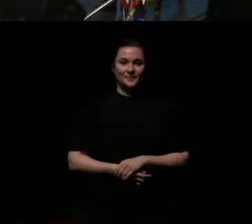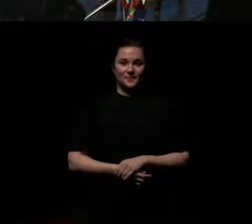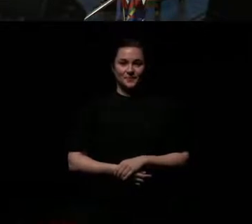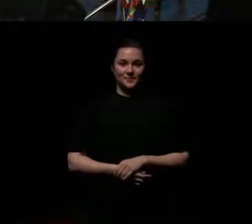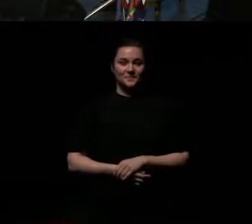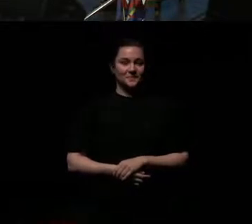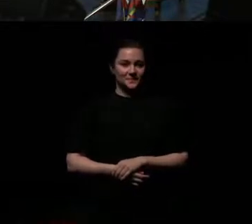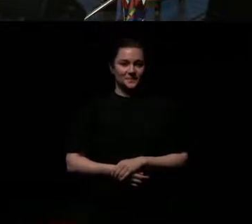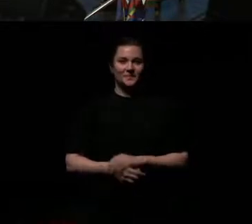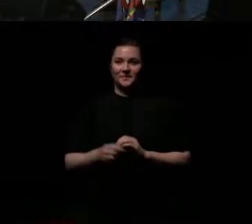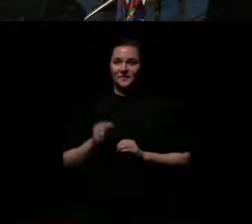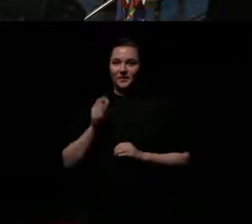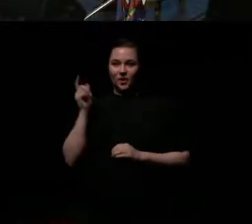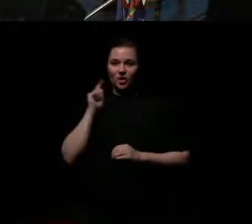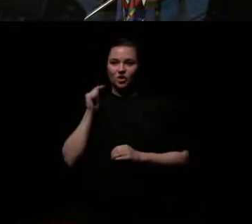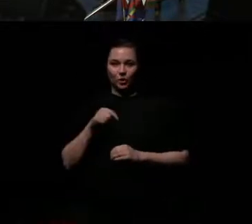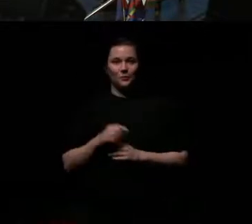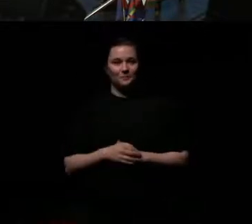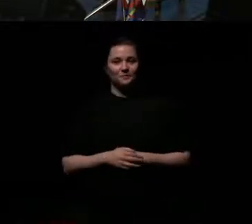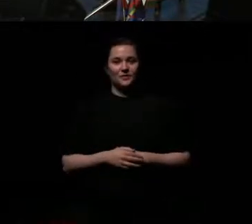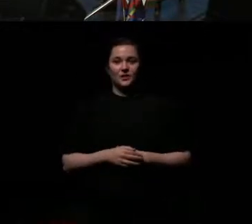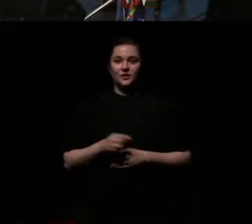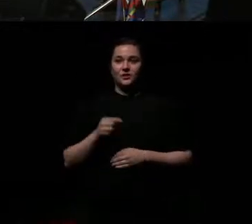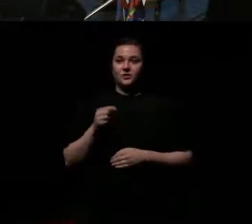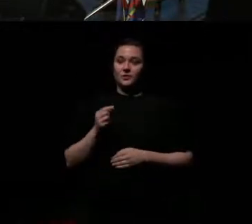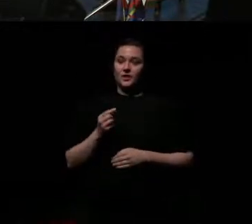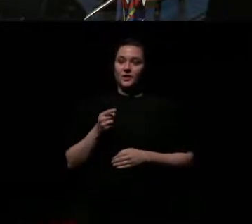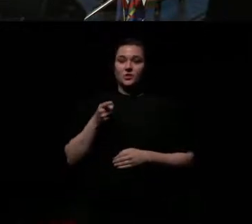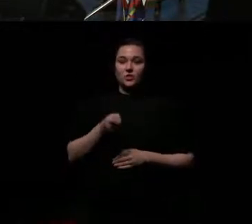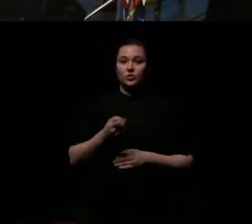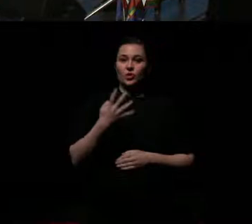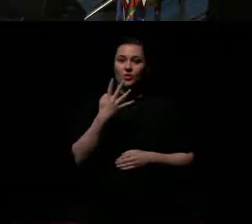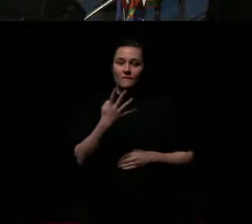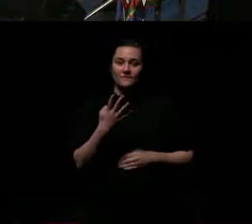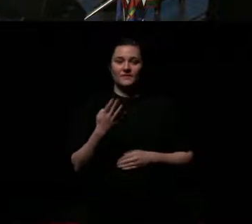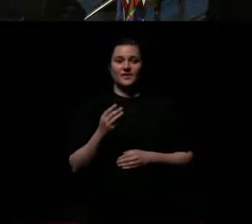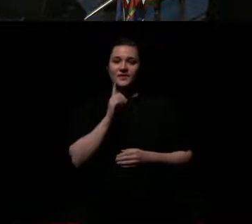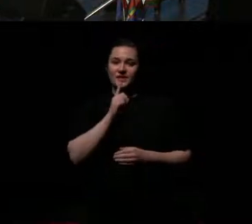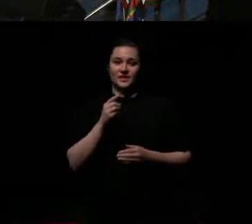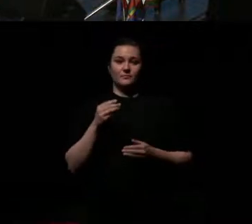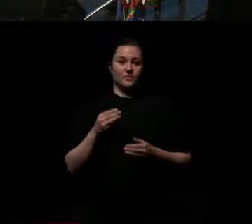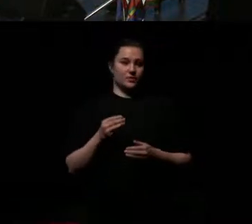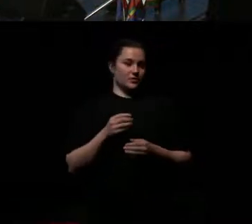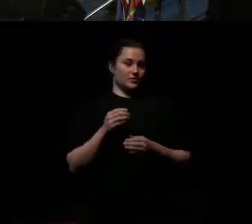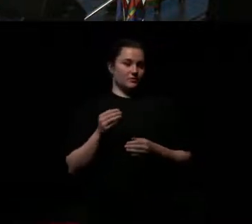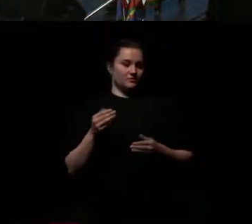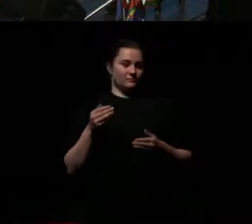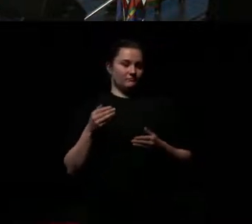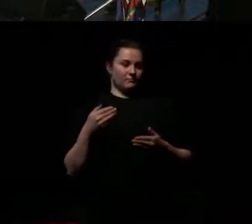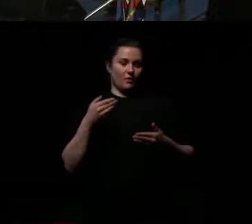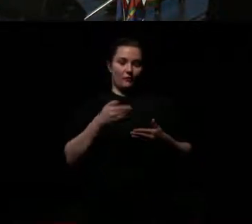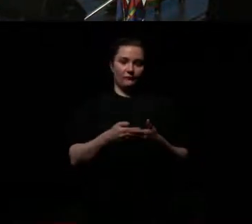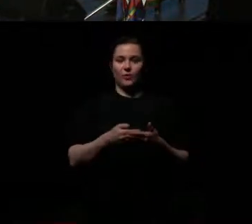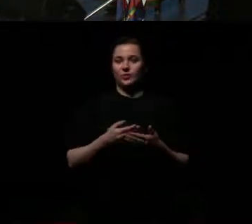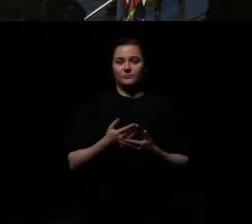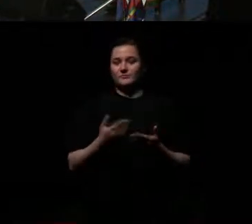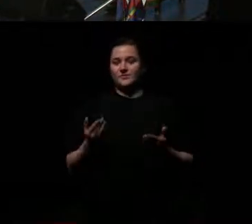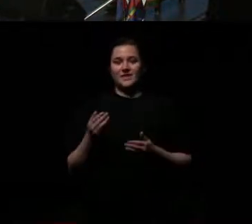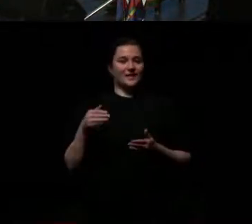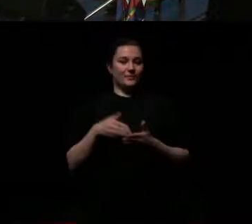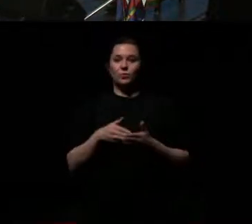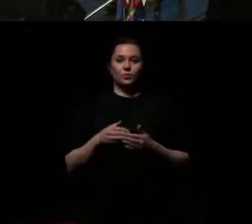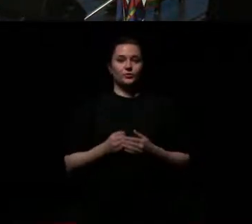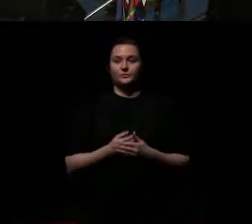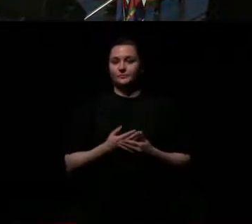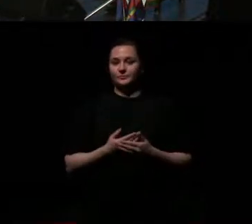Har ikke lyd? Jo, nå har jeg lyd. Det altså med 104 stemmer for, ingen mot og ei blank. Da går vi videre til den tredje og